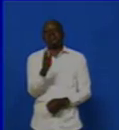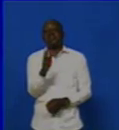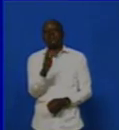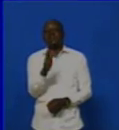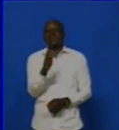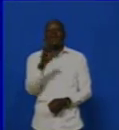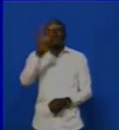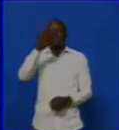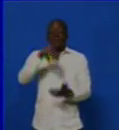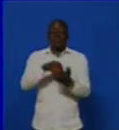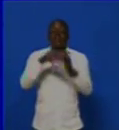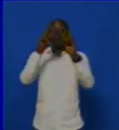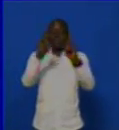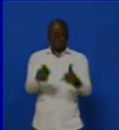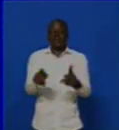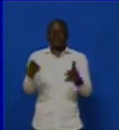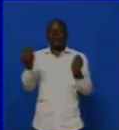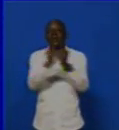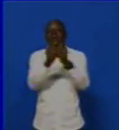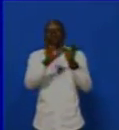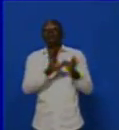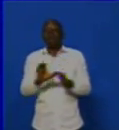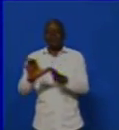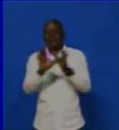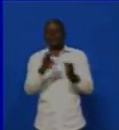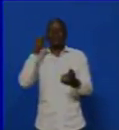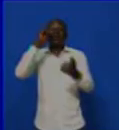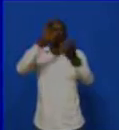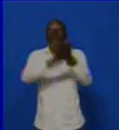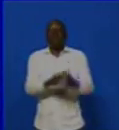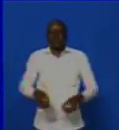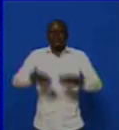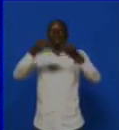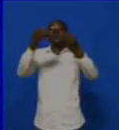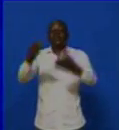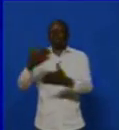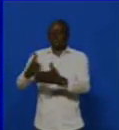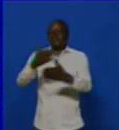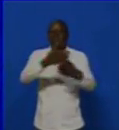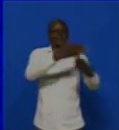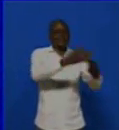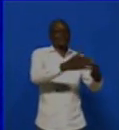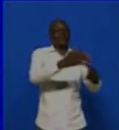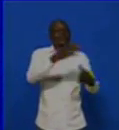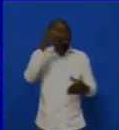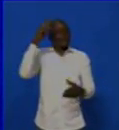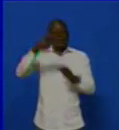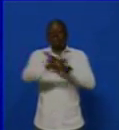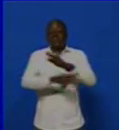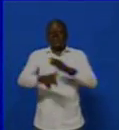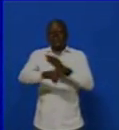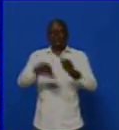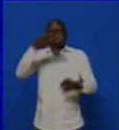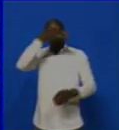4000 personnes. Selon la coordination des femmes de Pabré à qui est confiée la distribution de ces vivres, les principales bénéficiaires seront